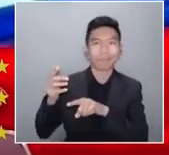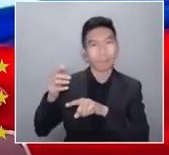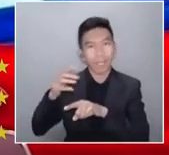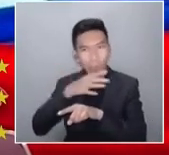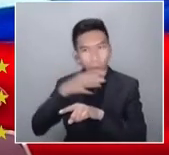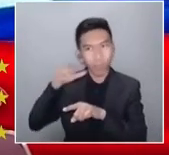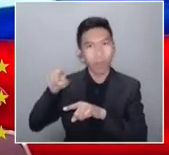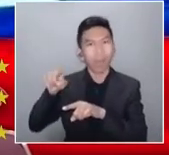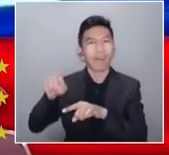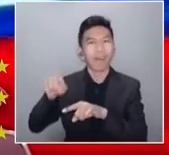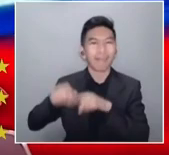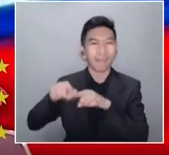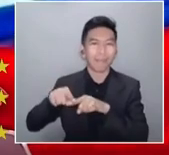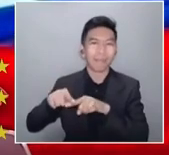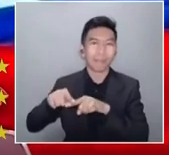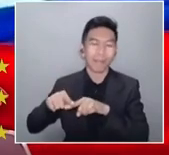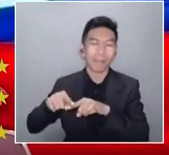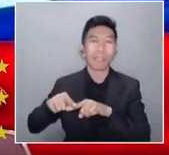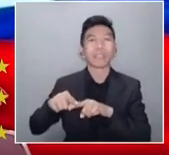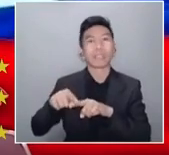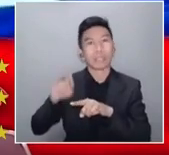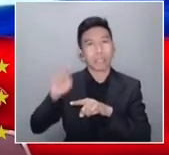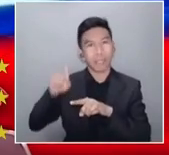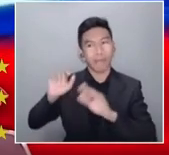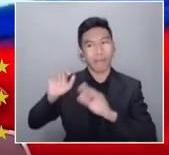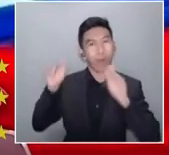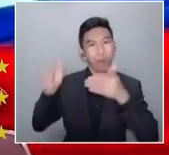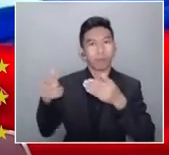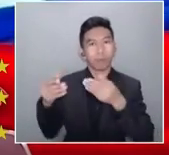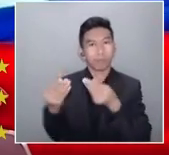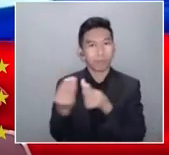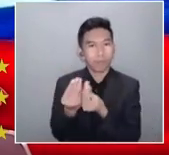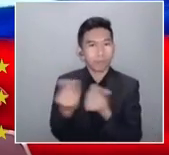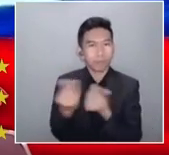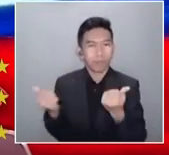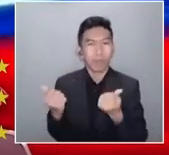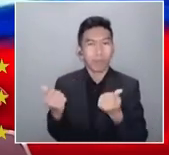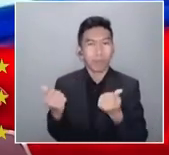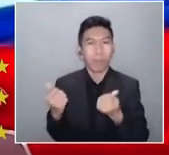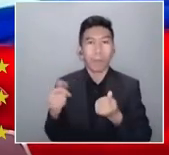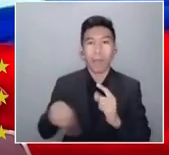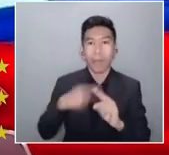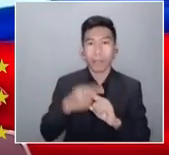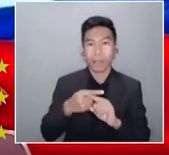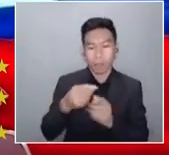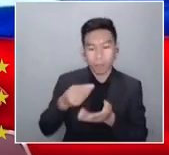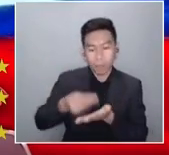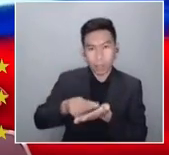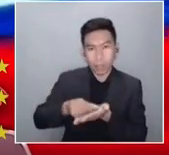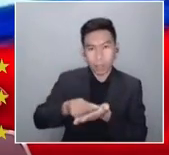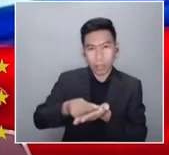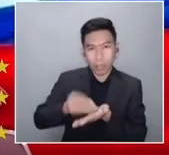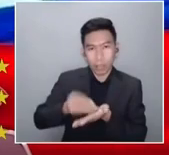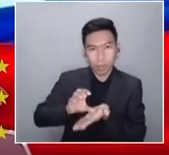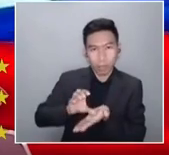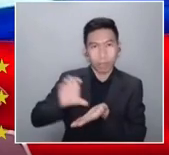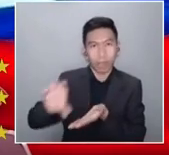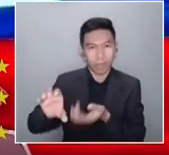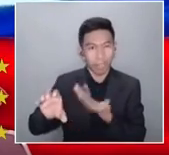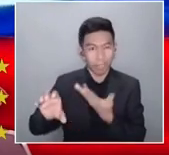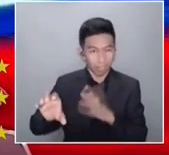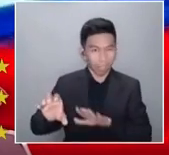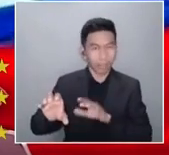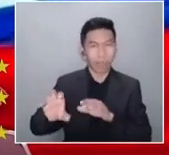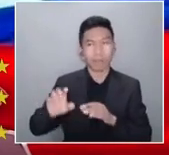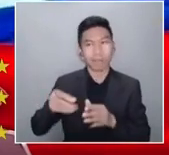mas magandang mga solusyon, hindi lang budgetary allocation, hindi lang po puro bigay na libre. Kung